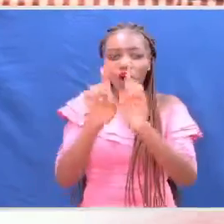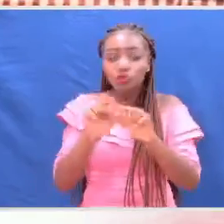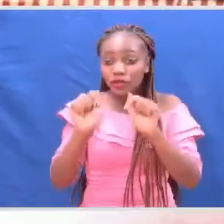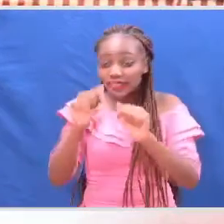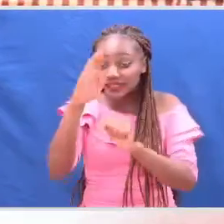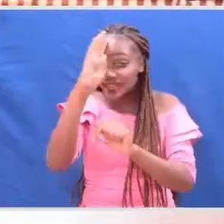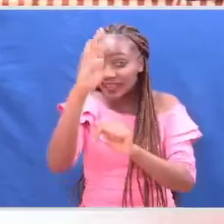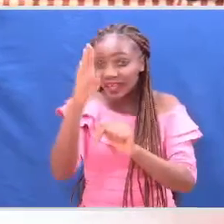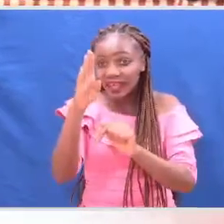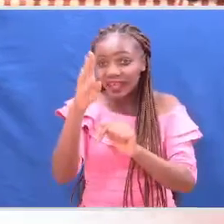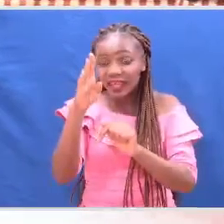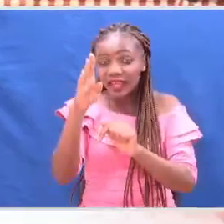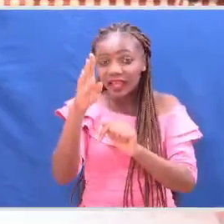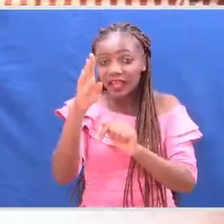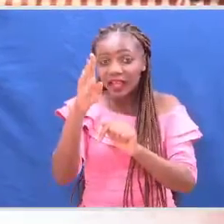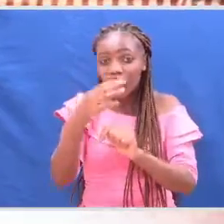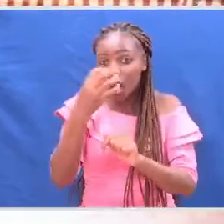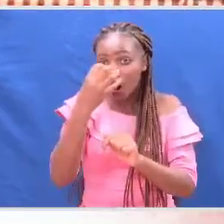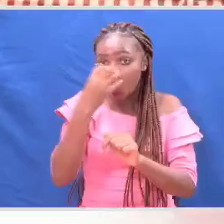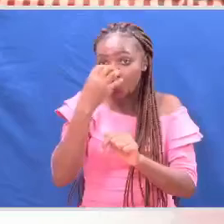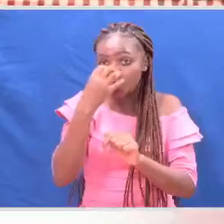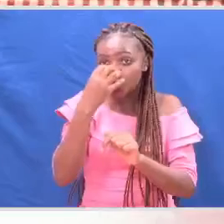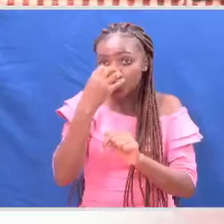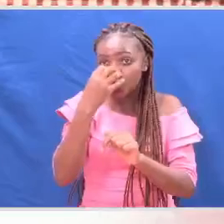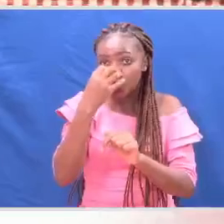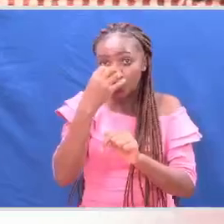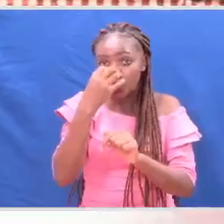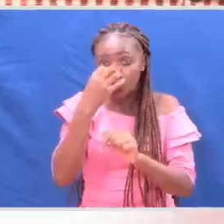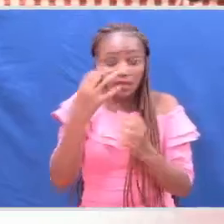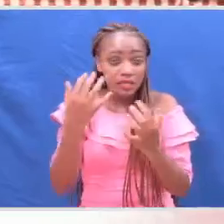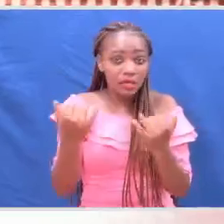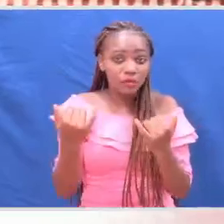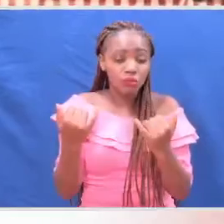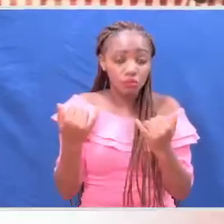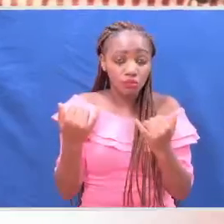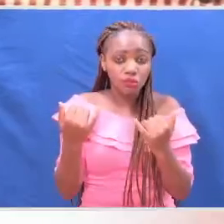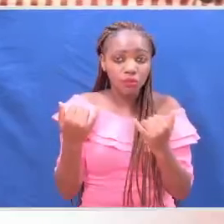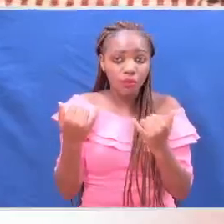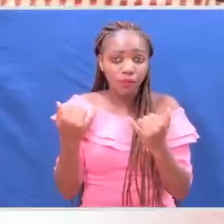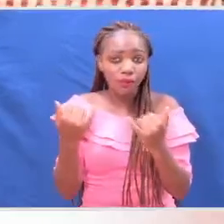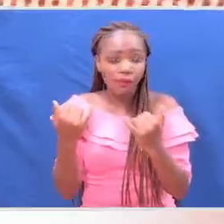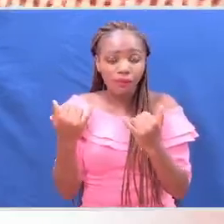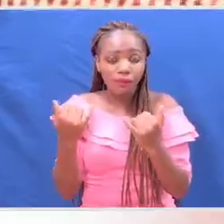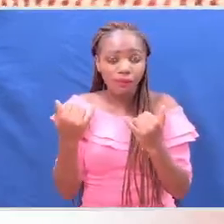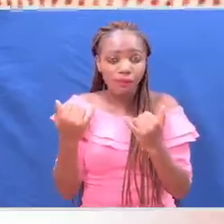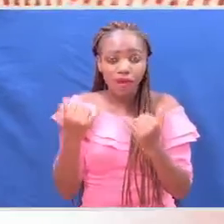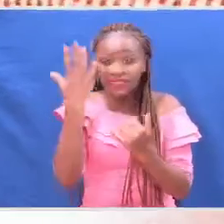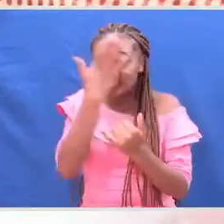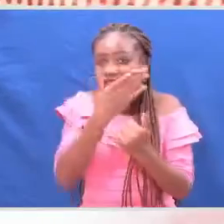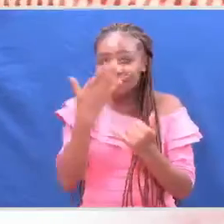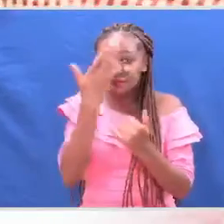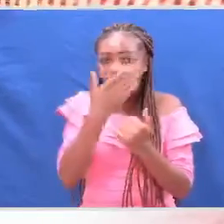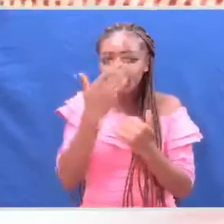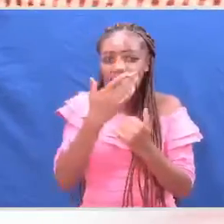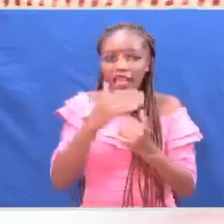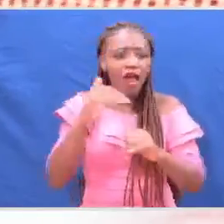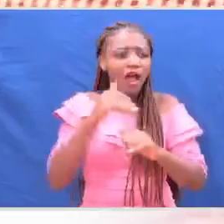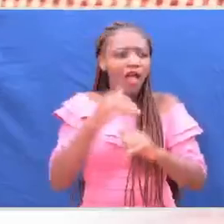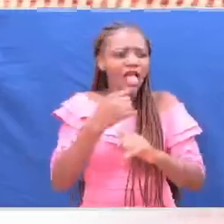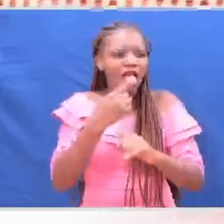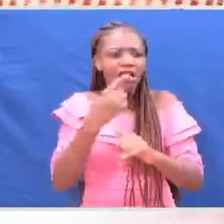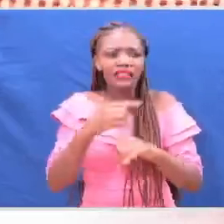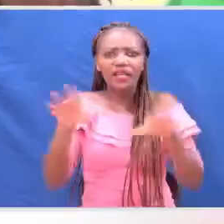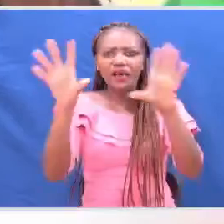Sunday, Ruto has shamelessly, with bare knuckle, called a whole president